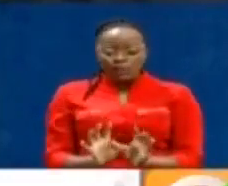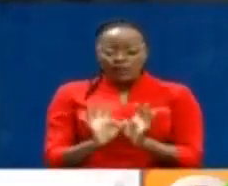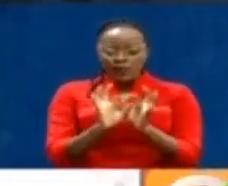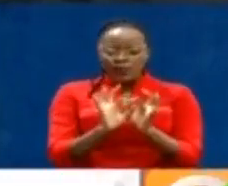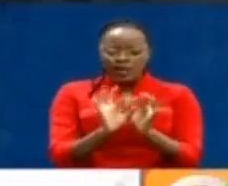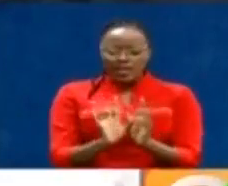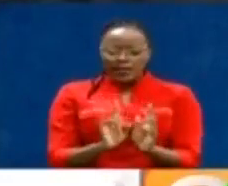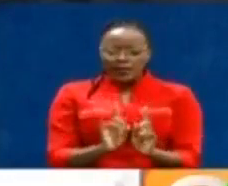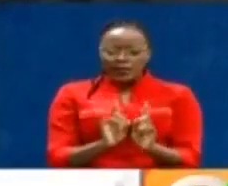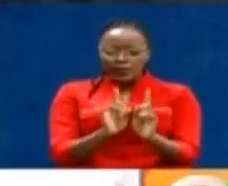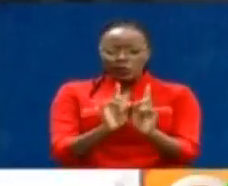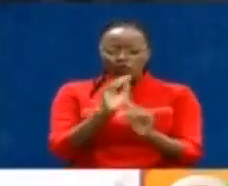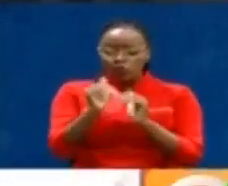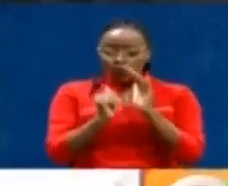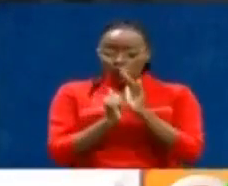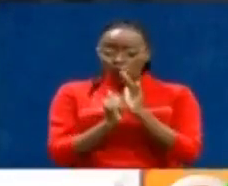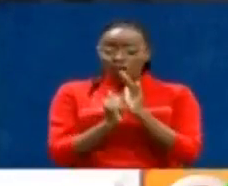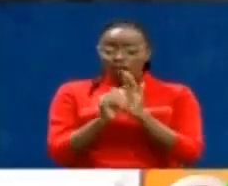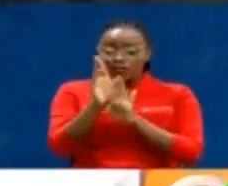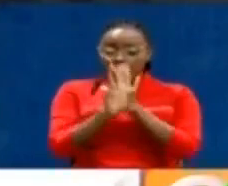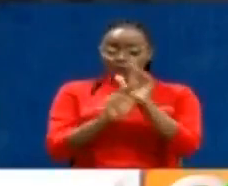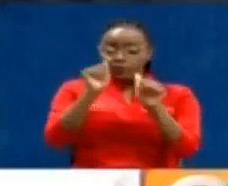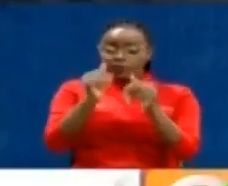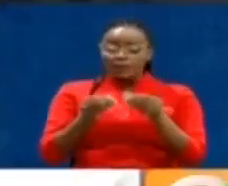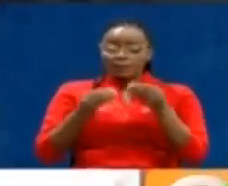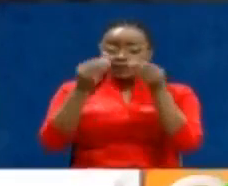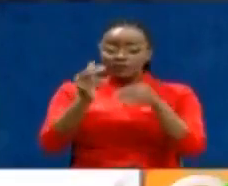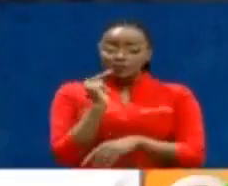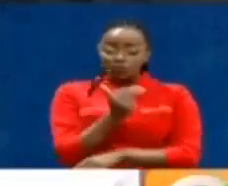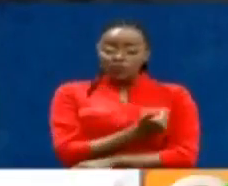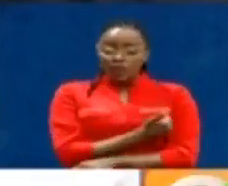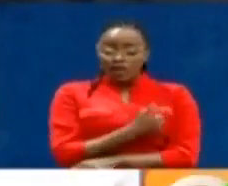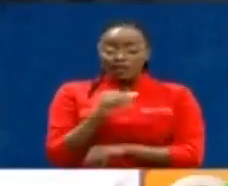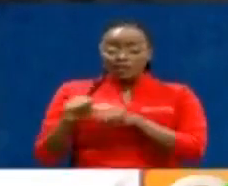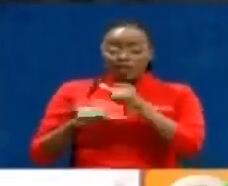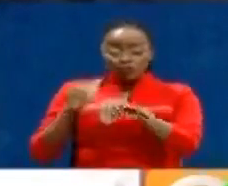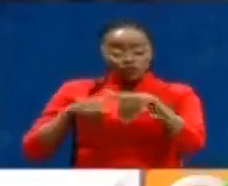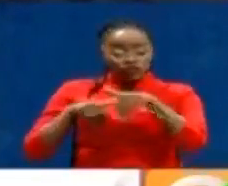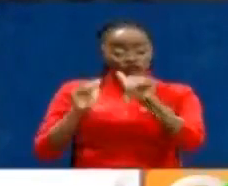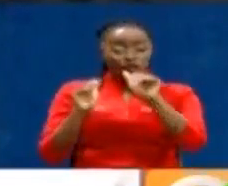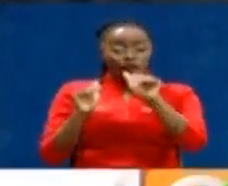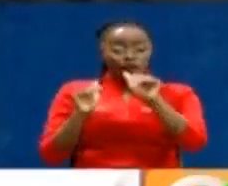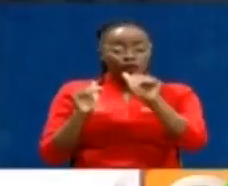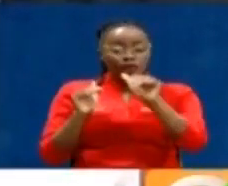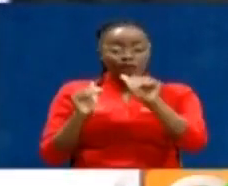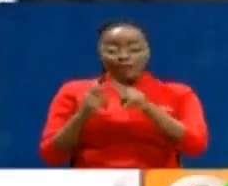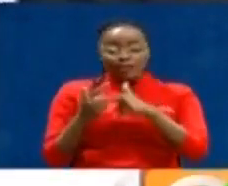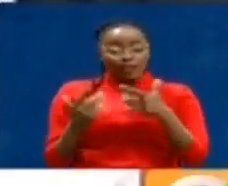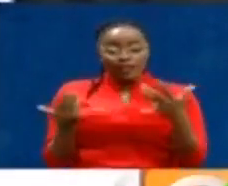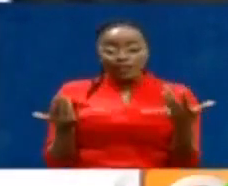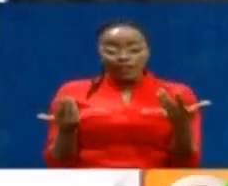hazitaambatana na kanuni ambazo zimepatiwa za kuzingatiwa, bila